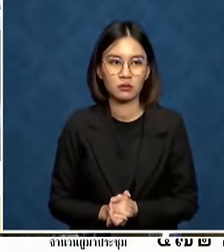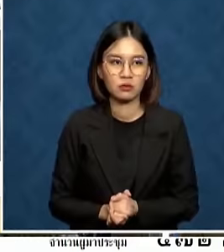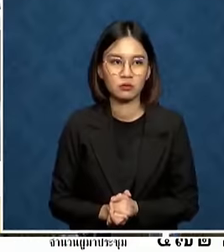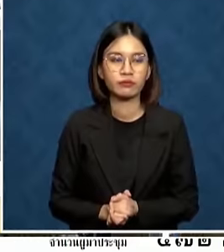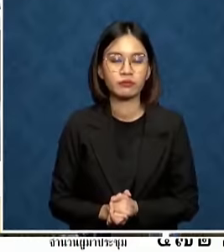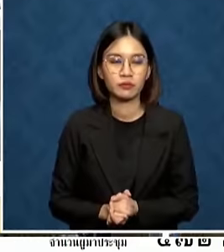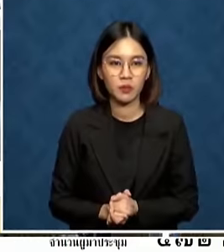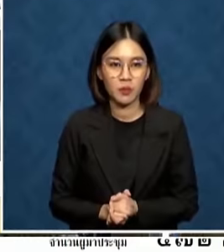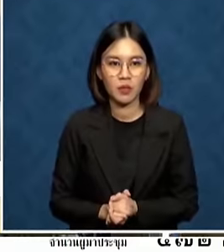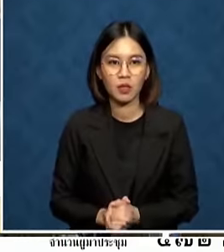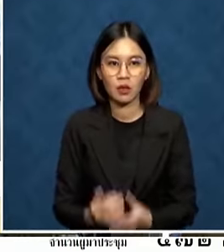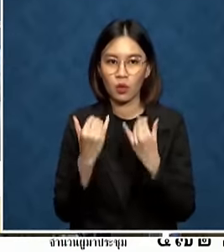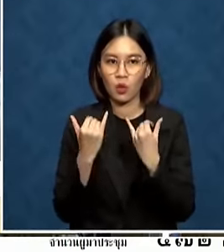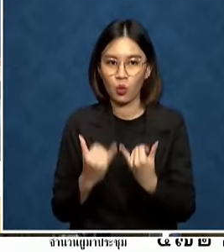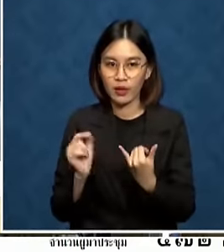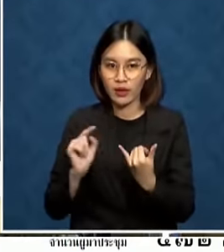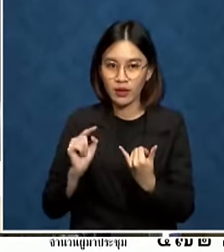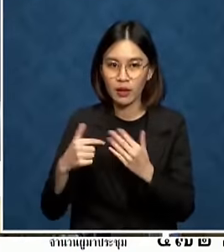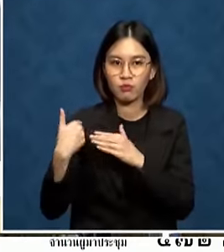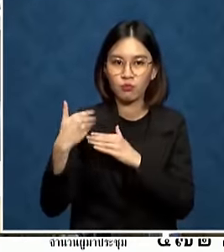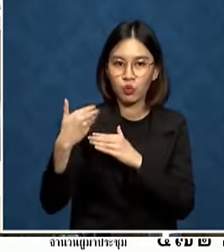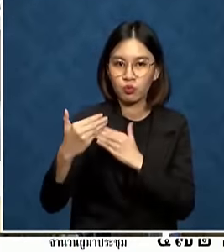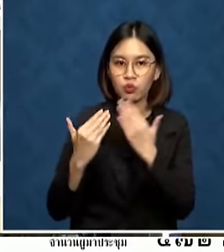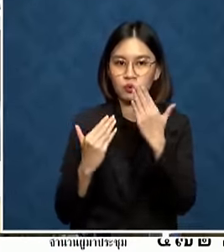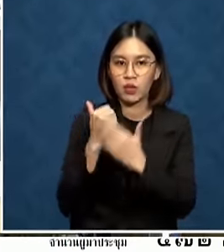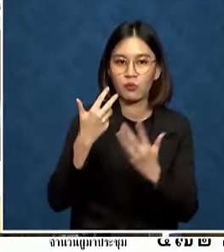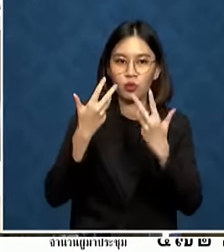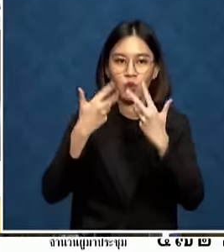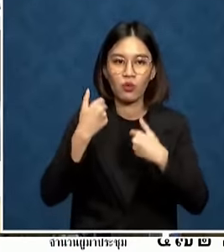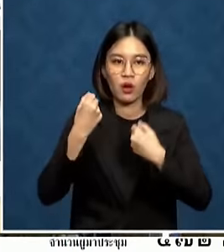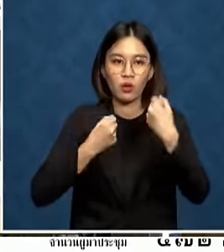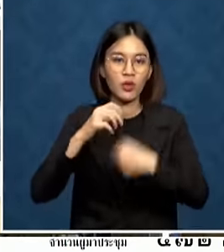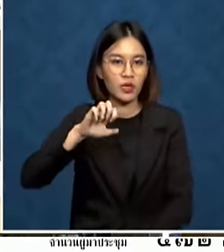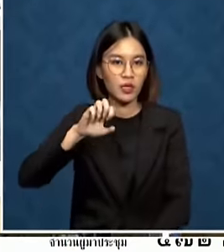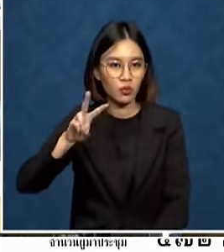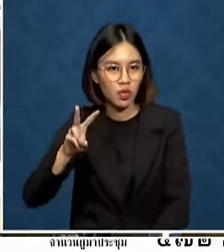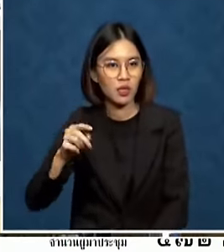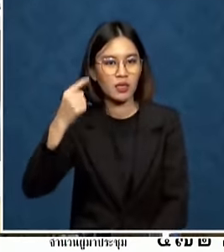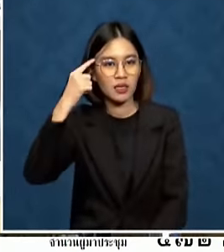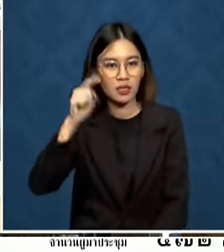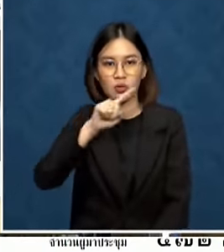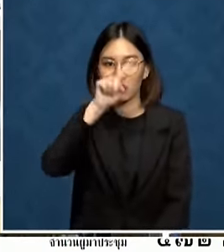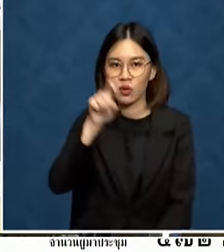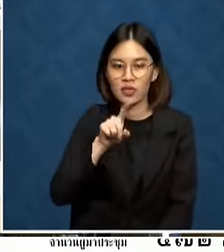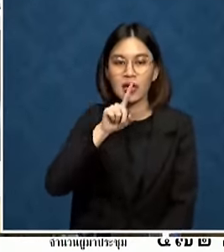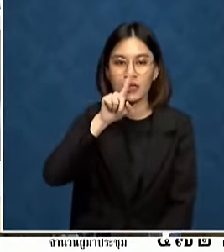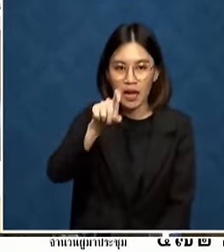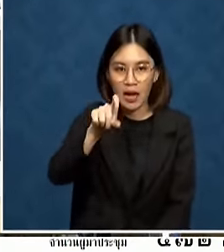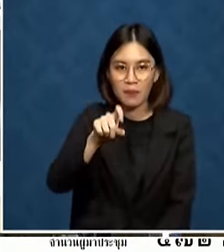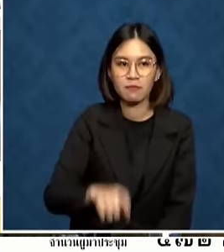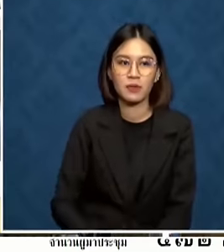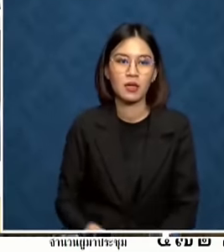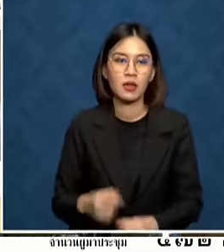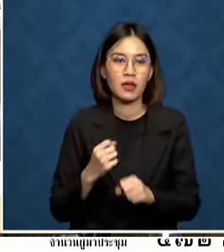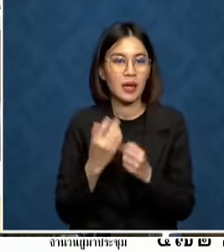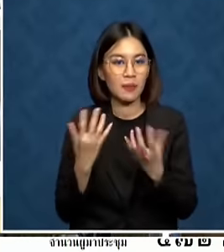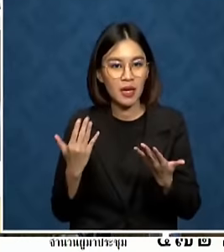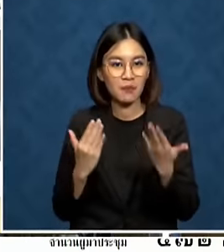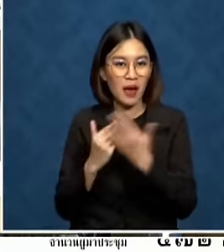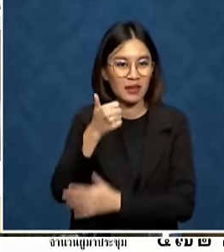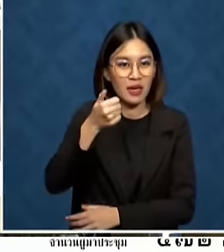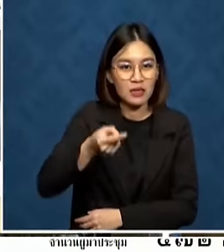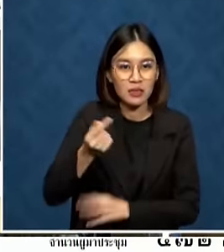ดังนั้นวันนี้ปลายทางความสำเร็จของสหกรรมยานยนต์อีเนี่ยควรถูกตั้งคำถามโกดใหม่จะเกิดได้จริงหรือเปล่า